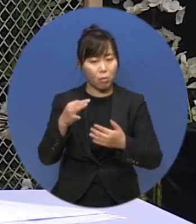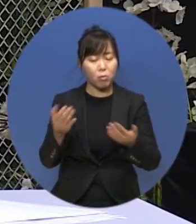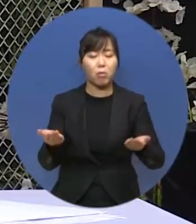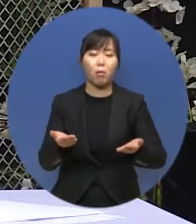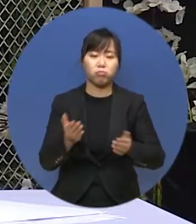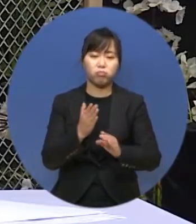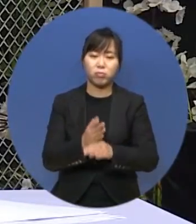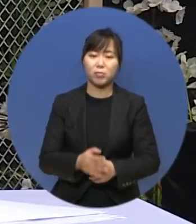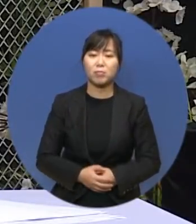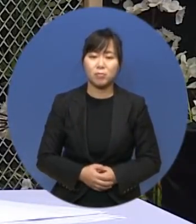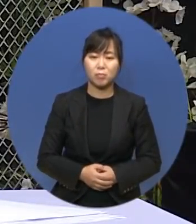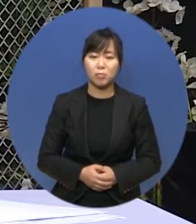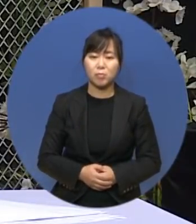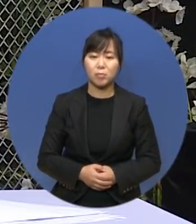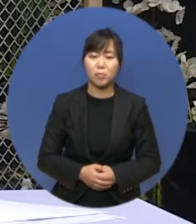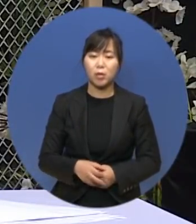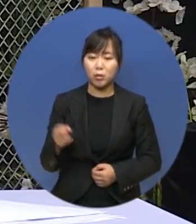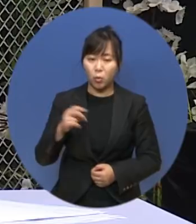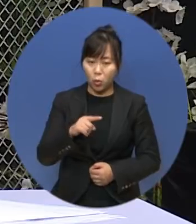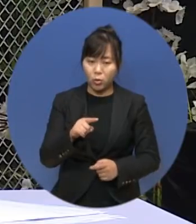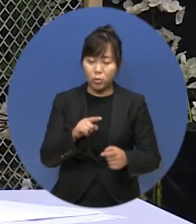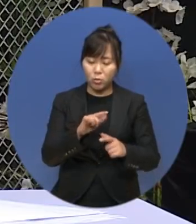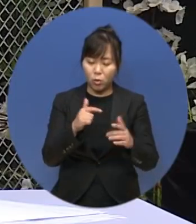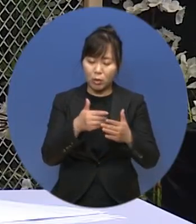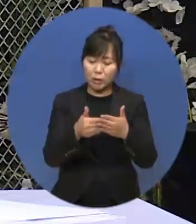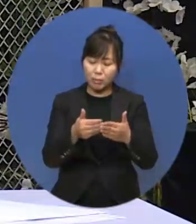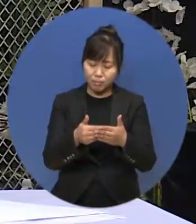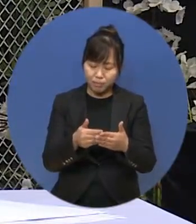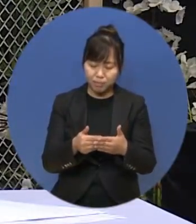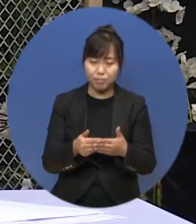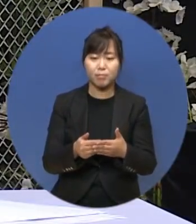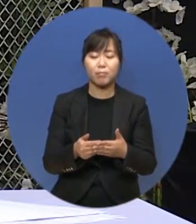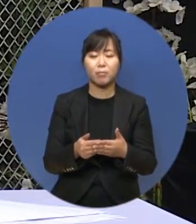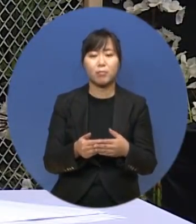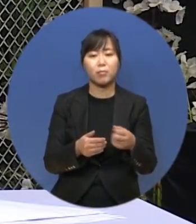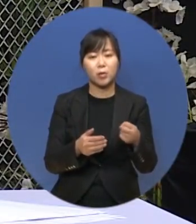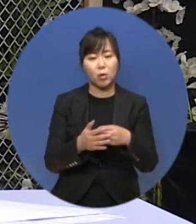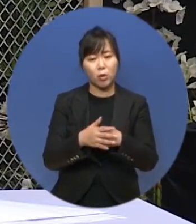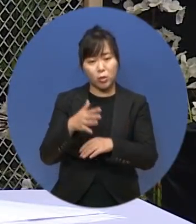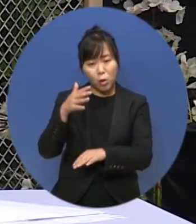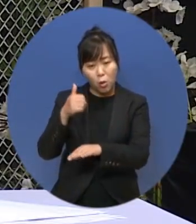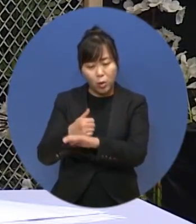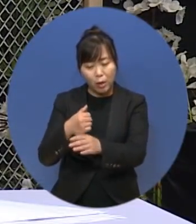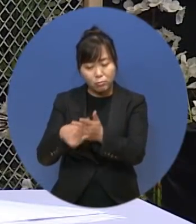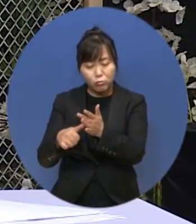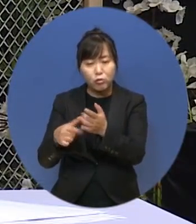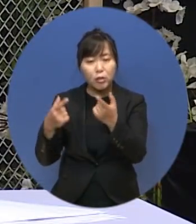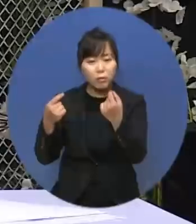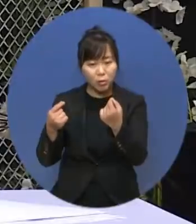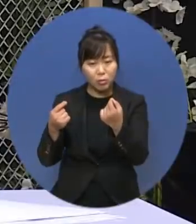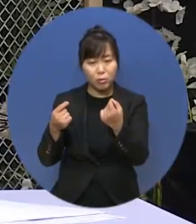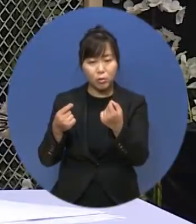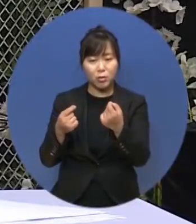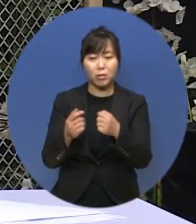작업을 하고 있더라고요. 그리고 거기서 나온 어떤 작품이라든가 또 결과물들 이런 것들이